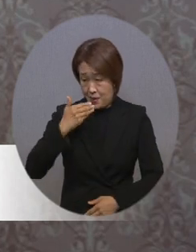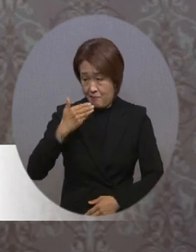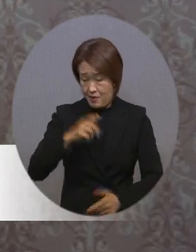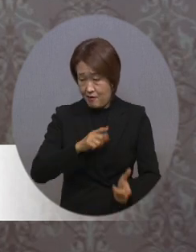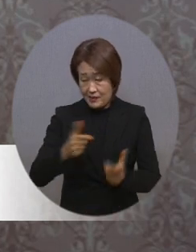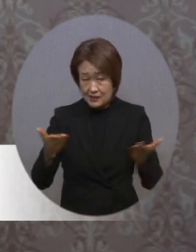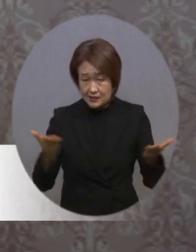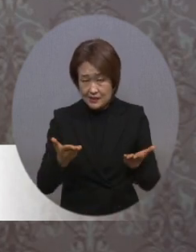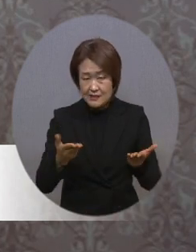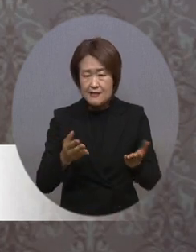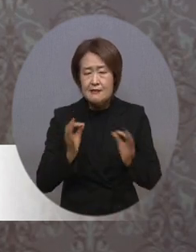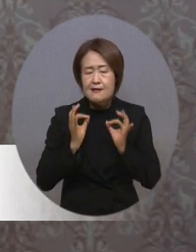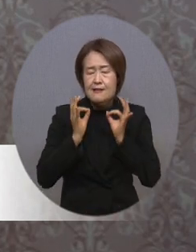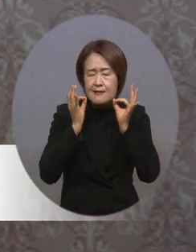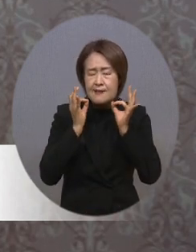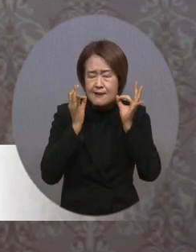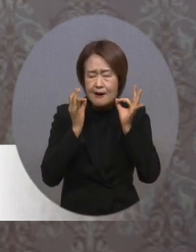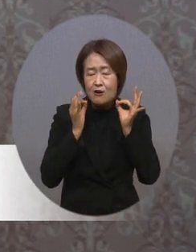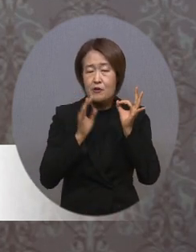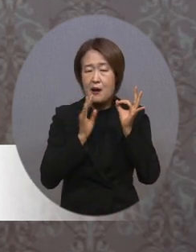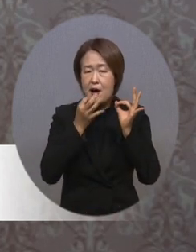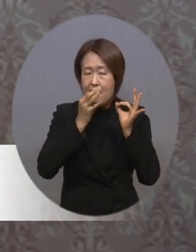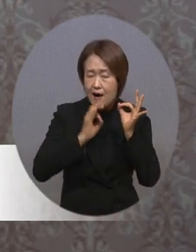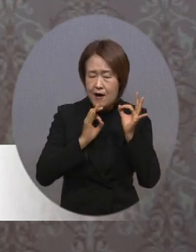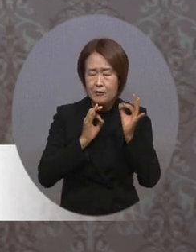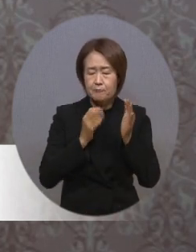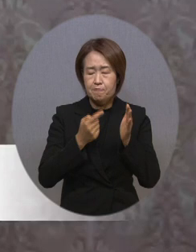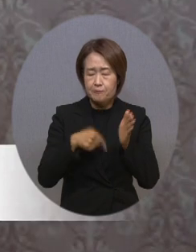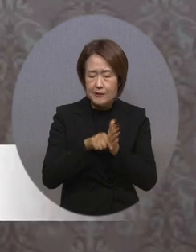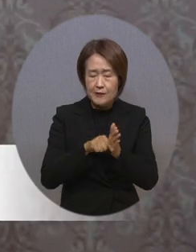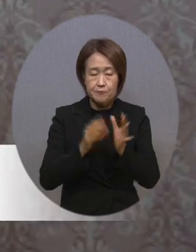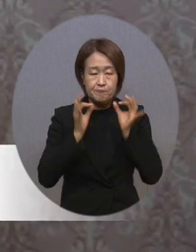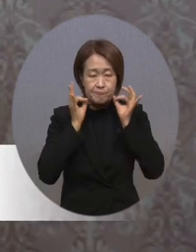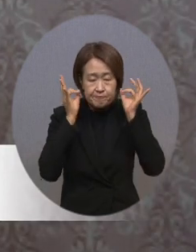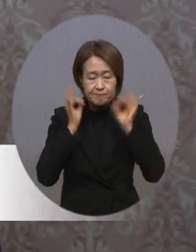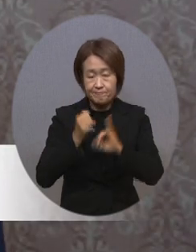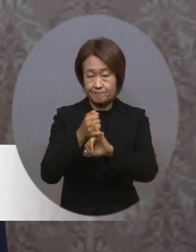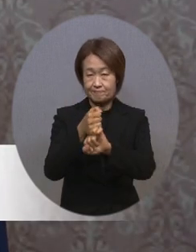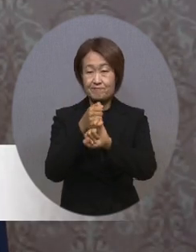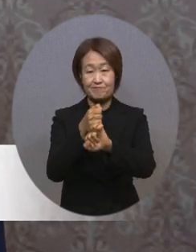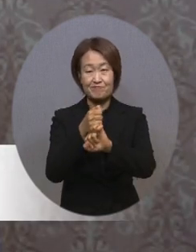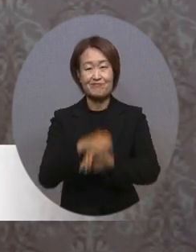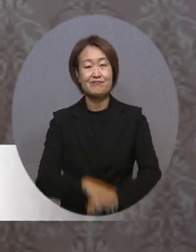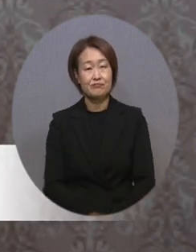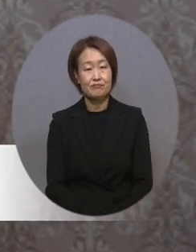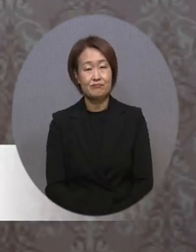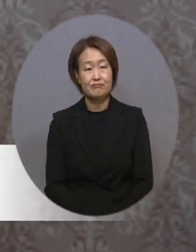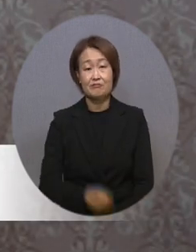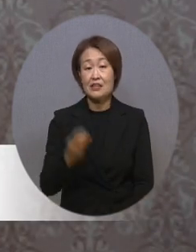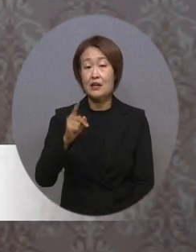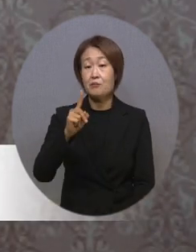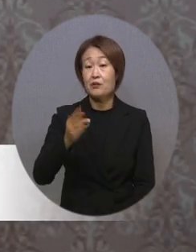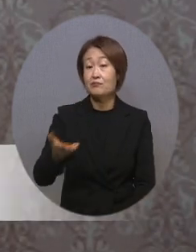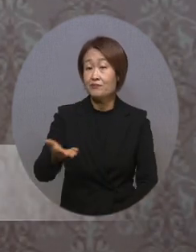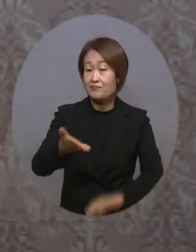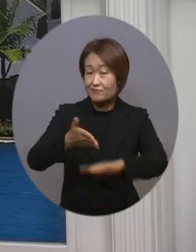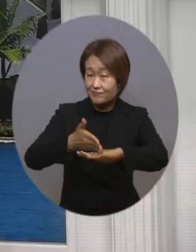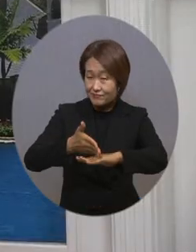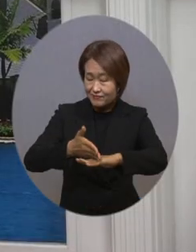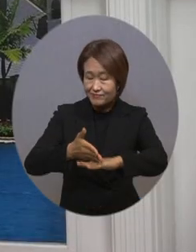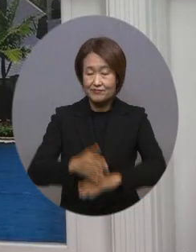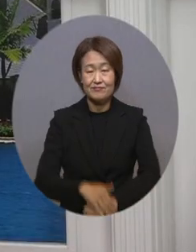모든 일을 최선을 다해서 노력할 것을 다짐하면서 여러분들에게 다시 한번 고맙다는 말씀을